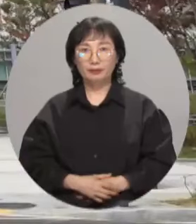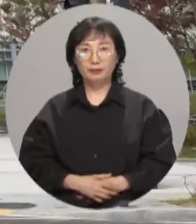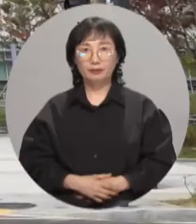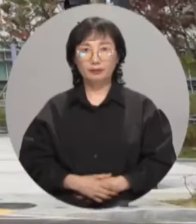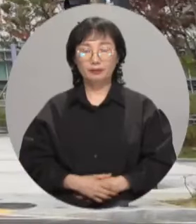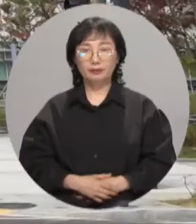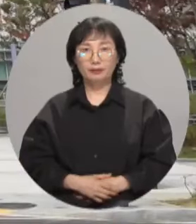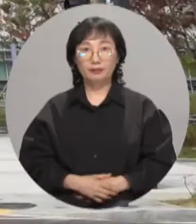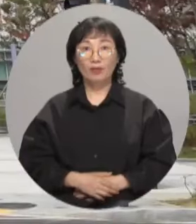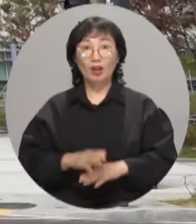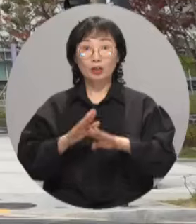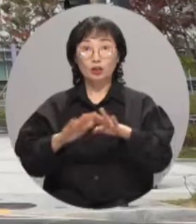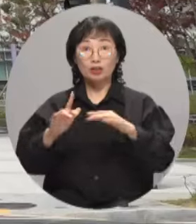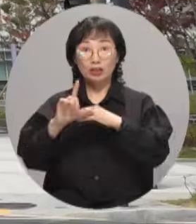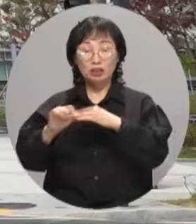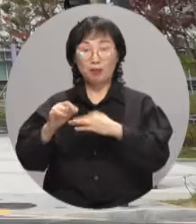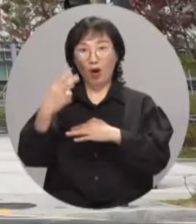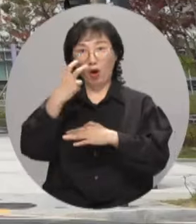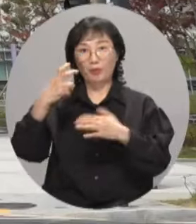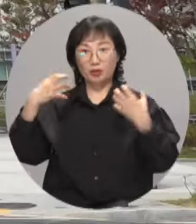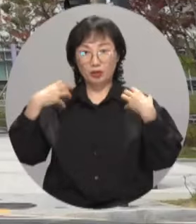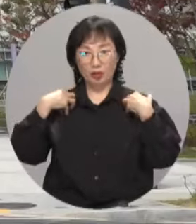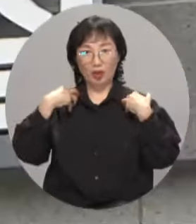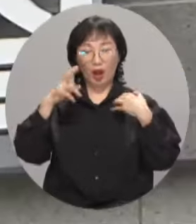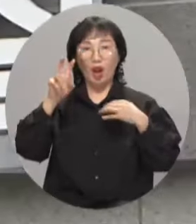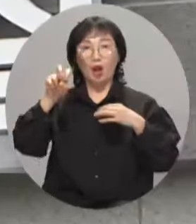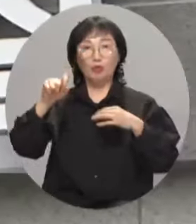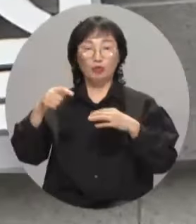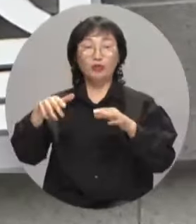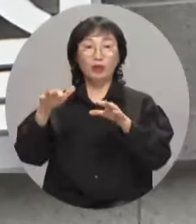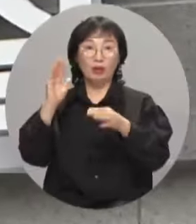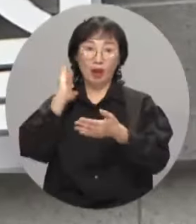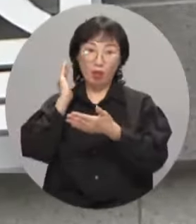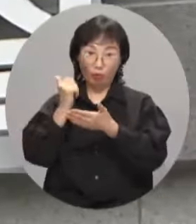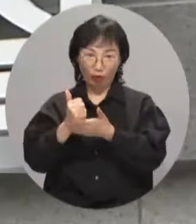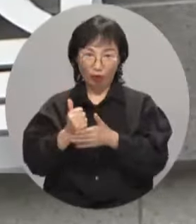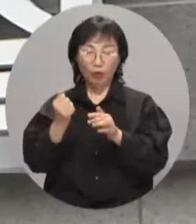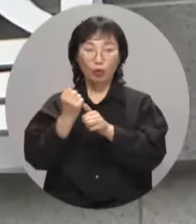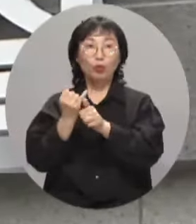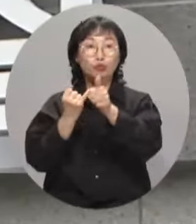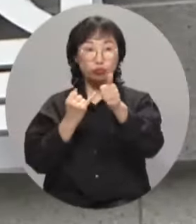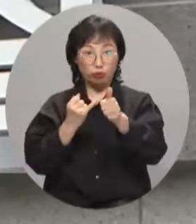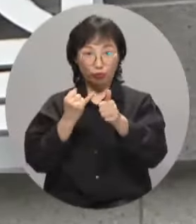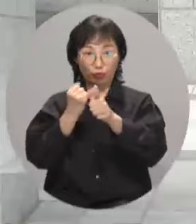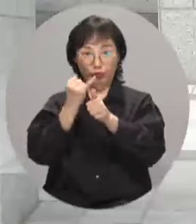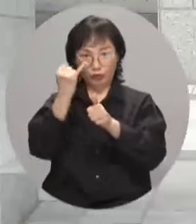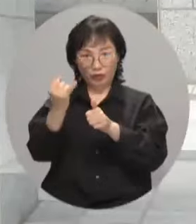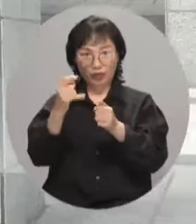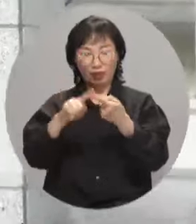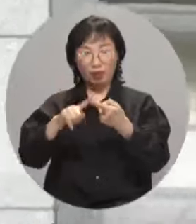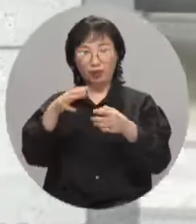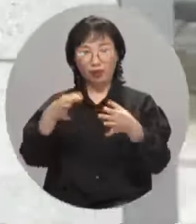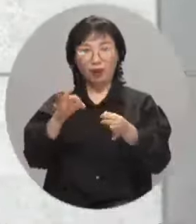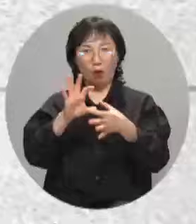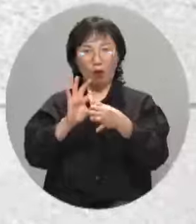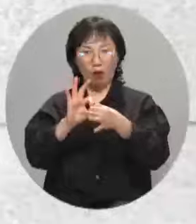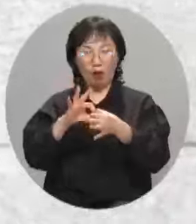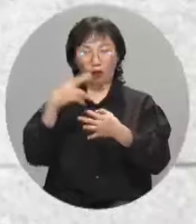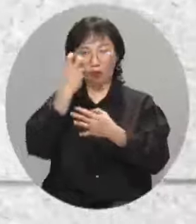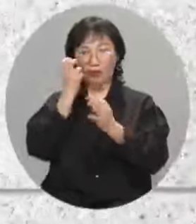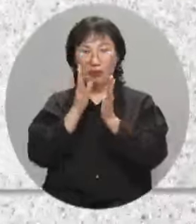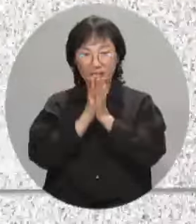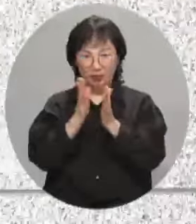기입니다 전주지 검찰청 전 대통령과 김정숙 여사의 금융계좌에 대한 수사에 나섰습니다